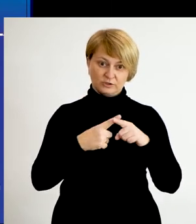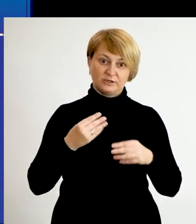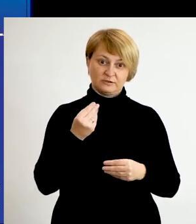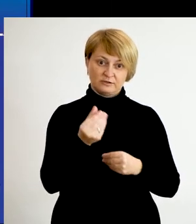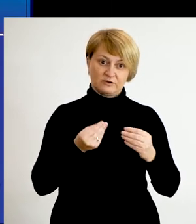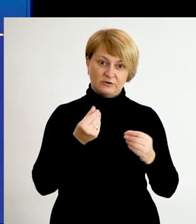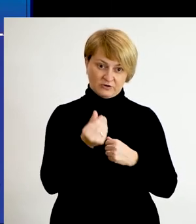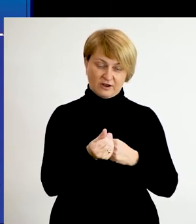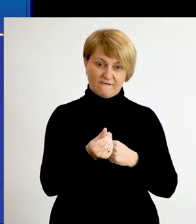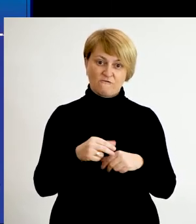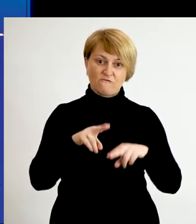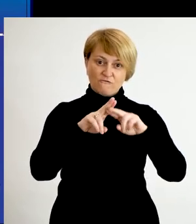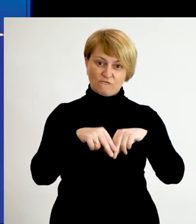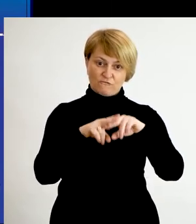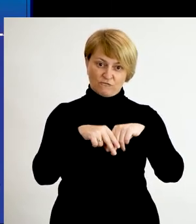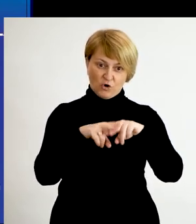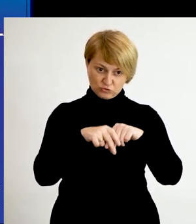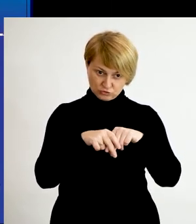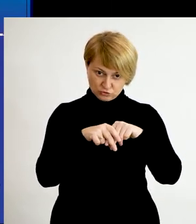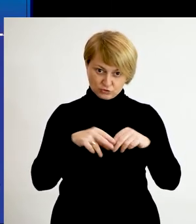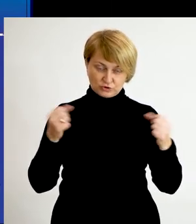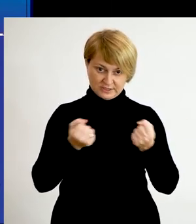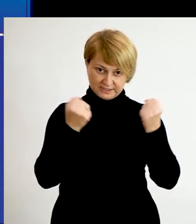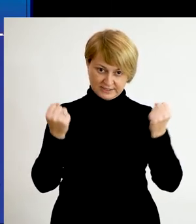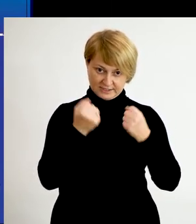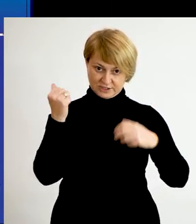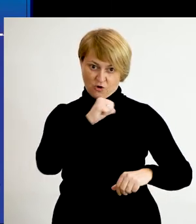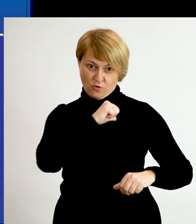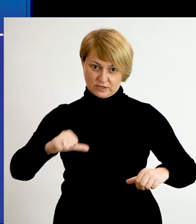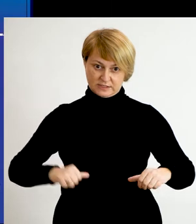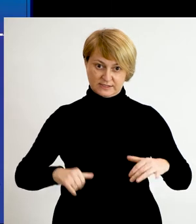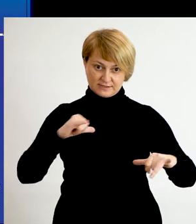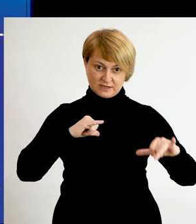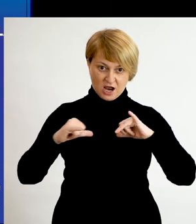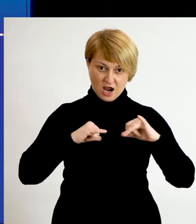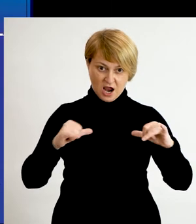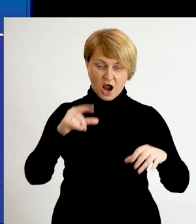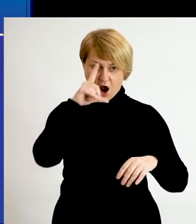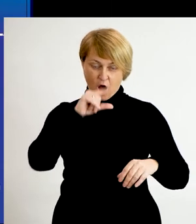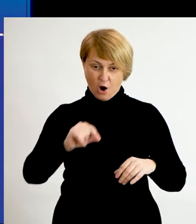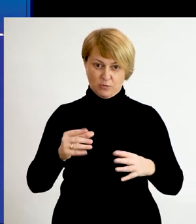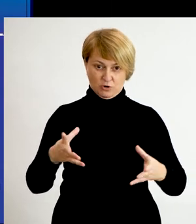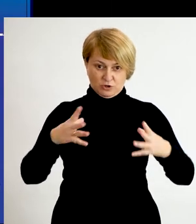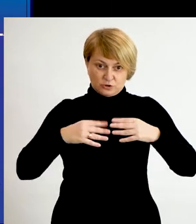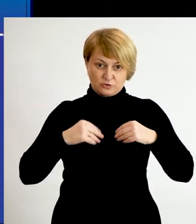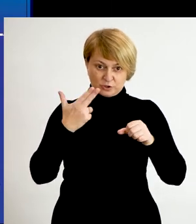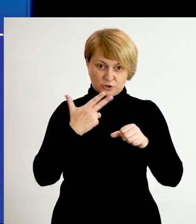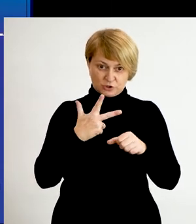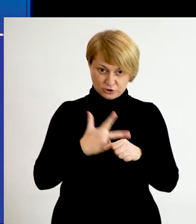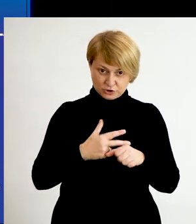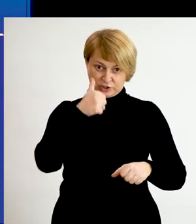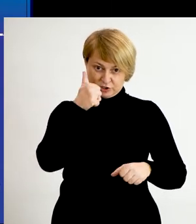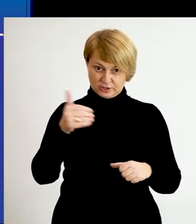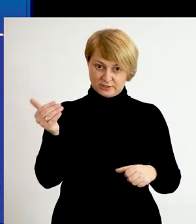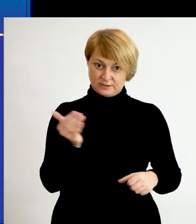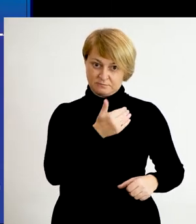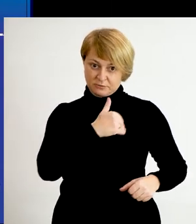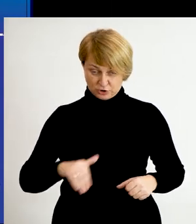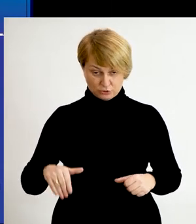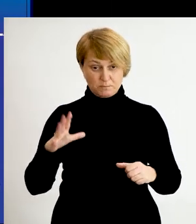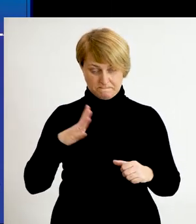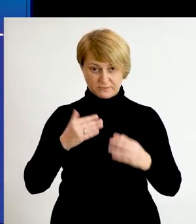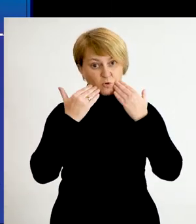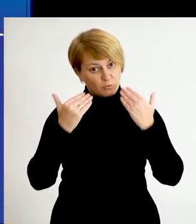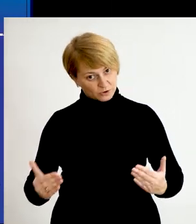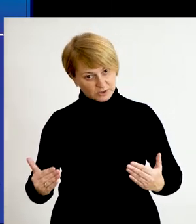funduszu inwestycji samorządowych, z którego Opole dostało między innymi 31 milionów złotych. Za to dziękowaliśmy.